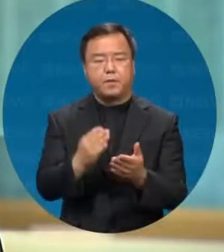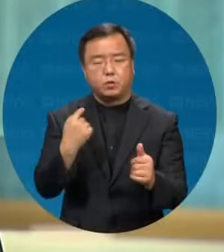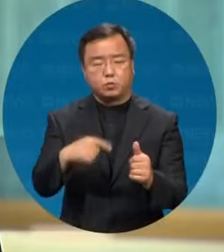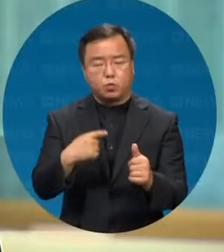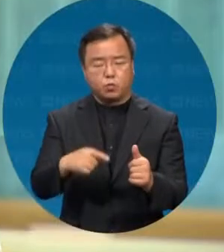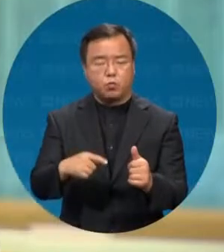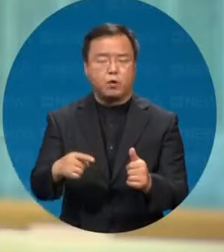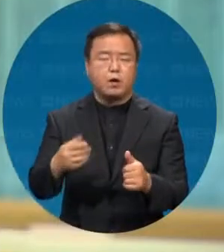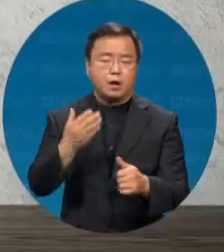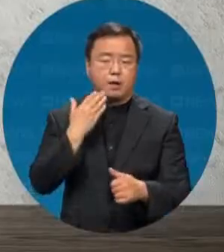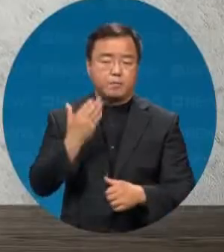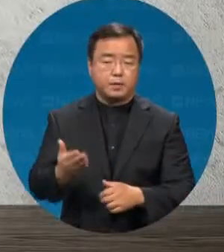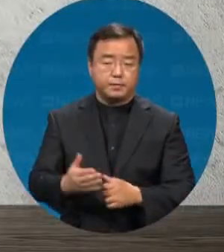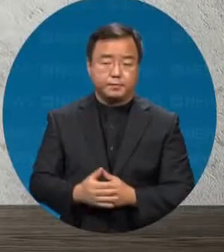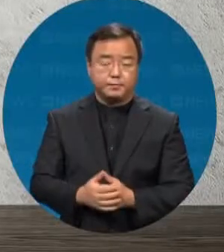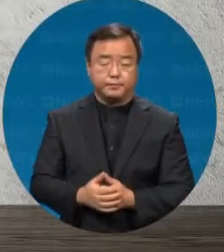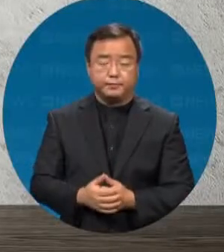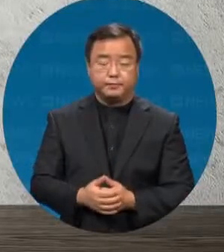있지 않겠어요?